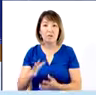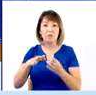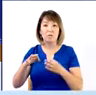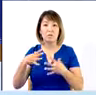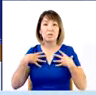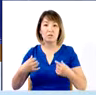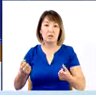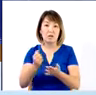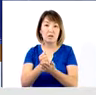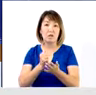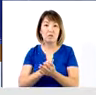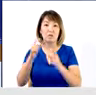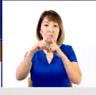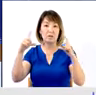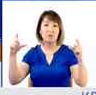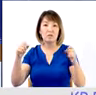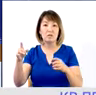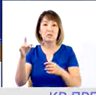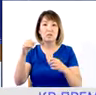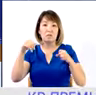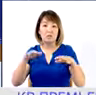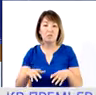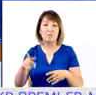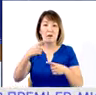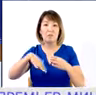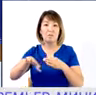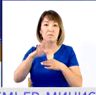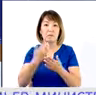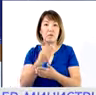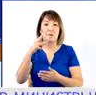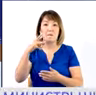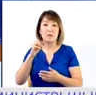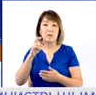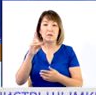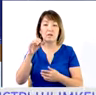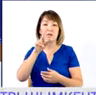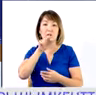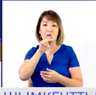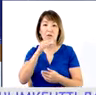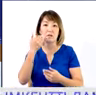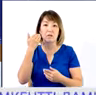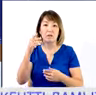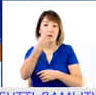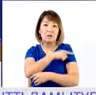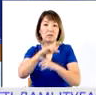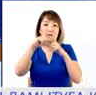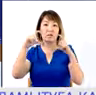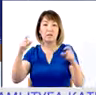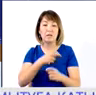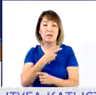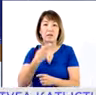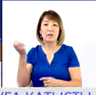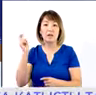Облыстық денсаулық сақтау басқармасының ұйытқысымен аймағымызда алғаш рет Medical Partners Корея клиникасының дәрігерлері